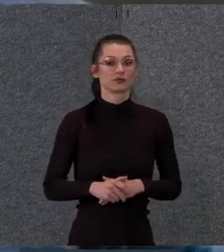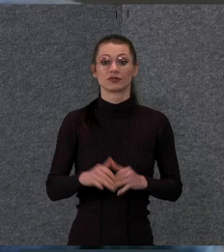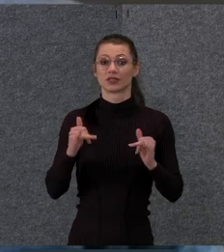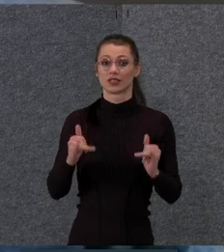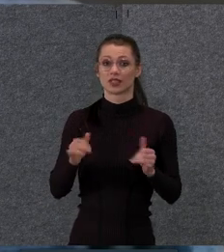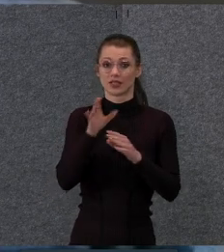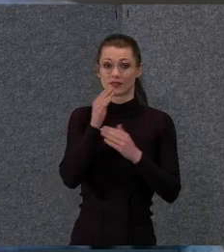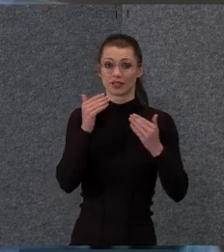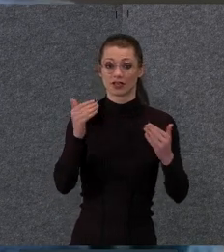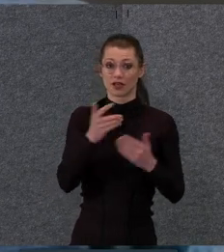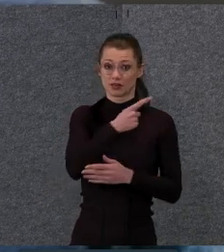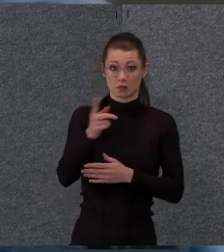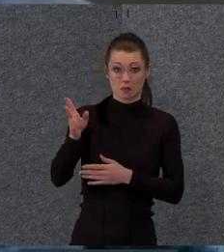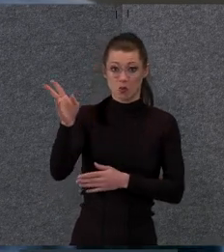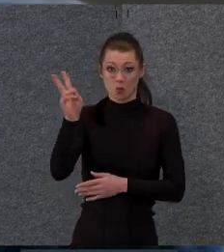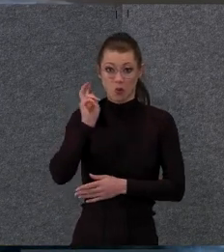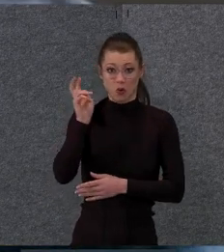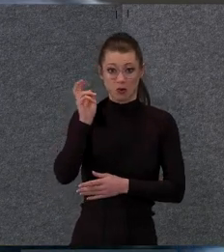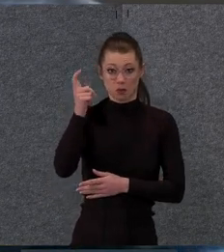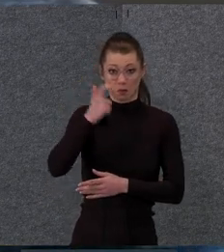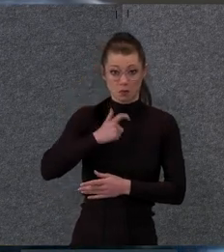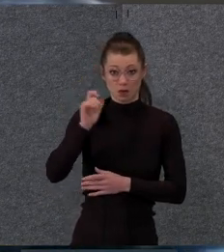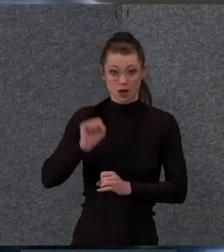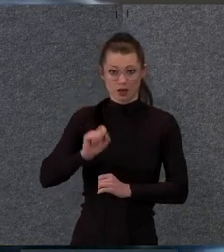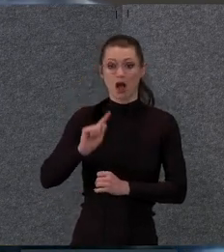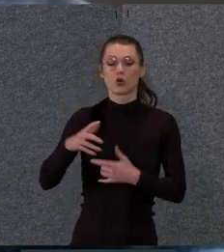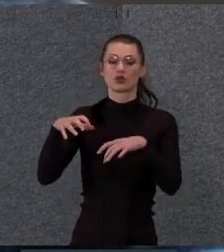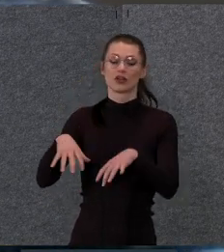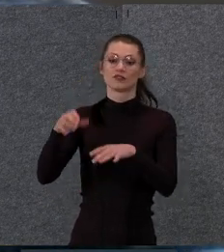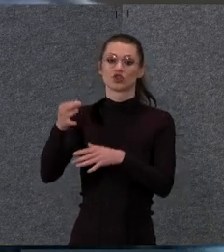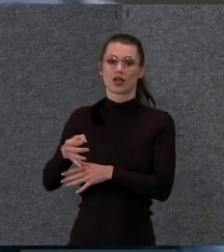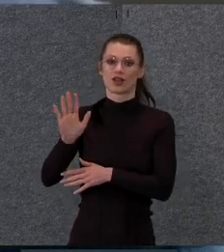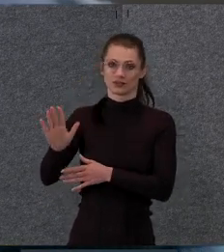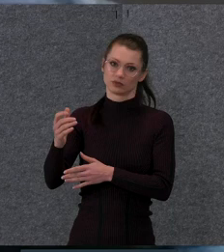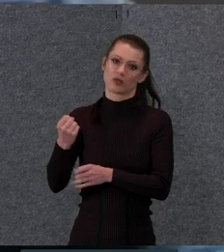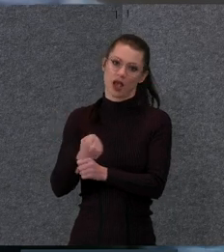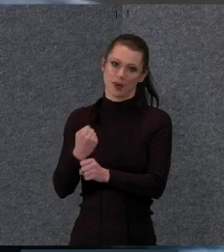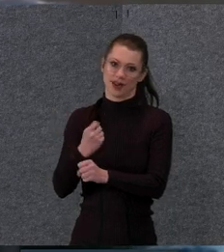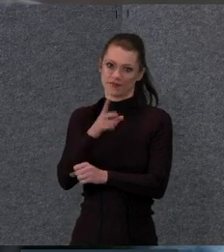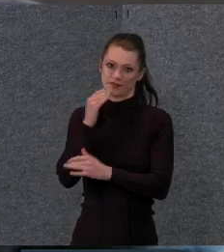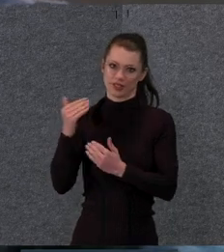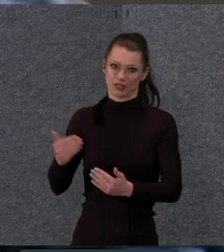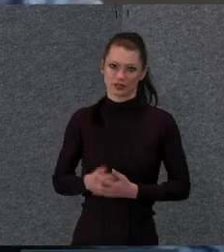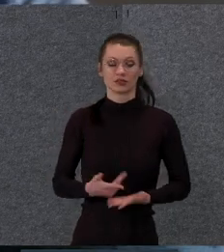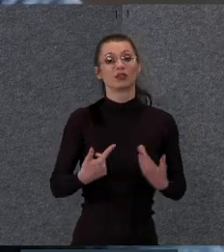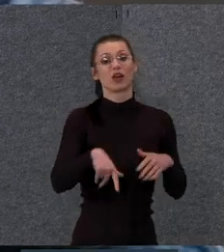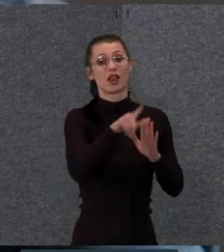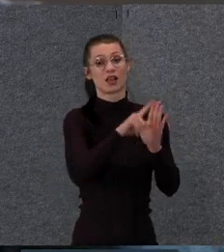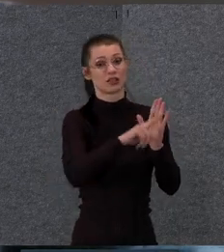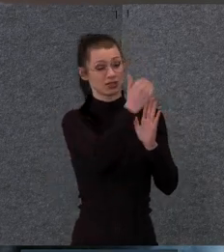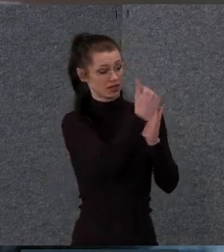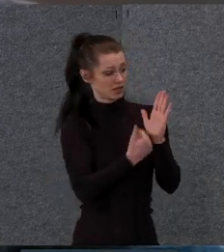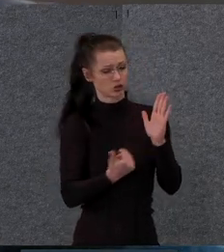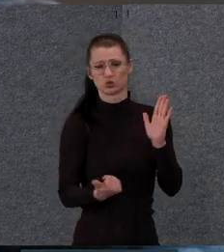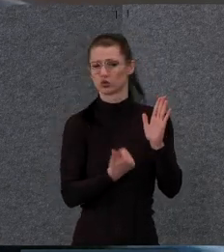Ja, vielen Dank. Ich hoffe, ihr hört mich. Ich möchte mich auch bedanken bei der Geschäftsstelle für eure Arbeit. Wir haben es geschafft, eine tolle Liste aufzustellen